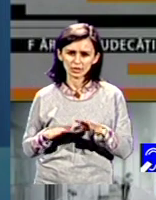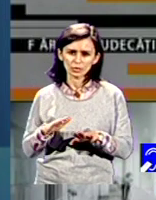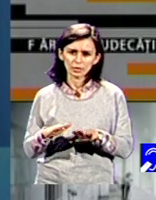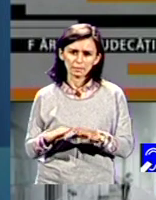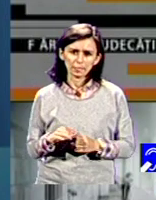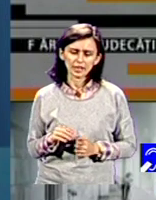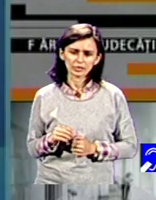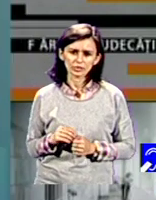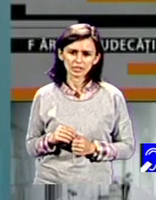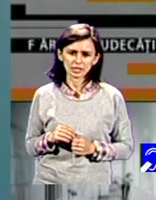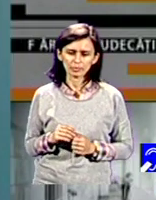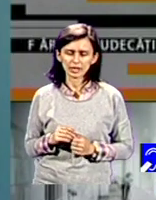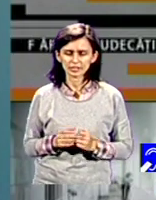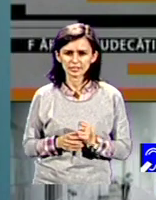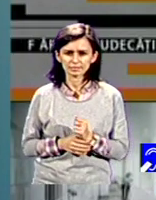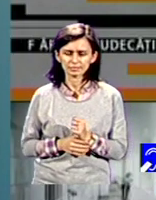înainte